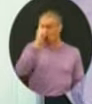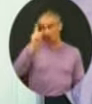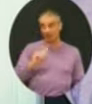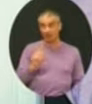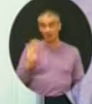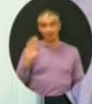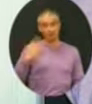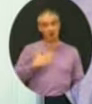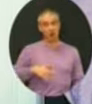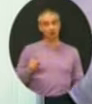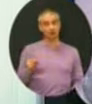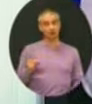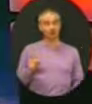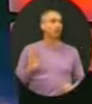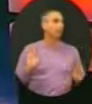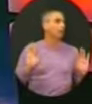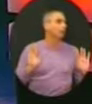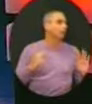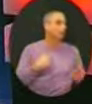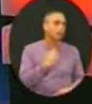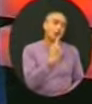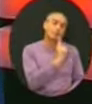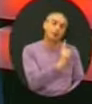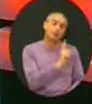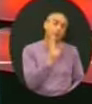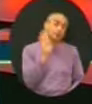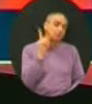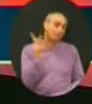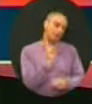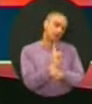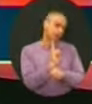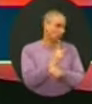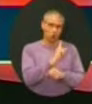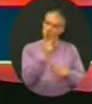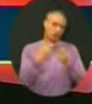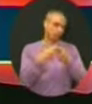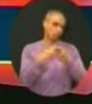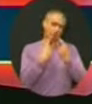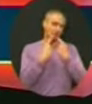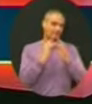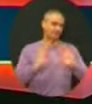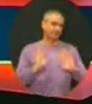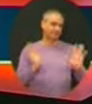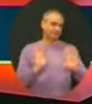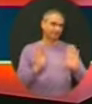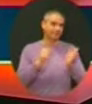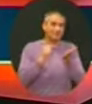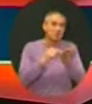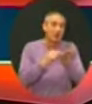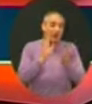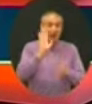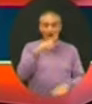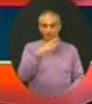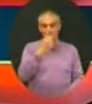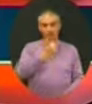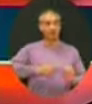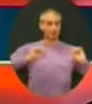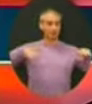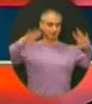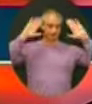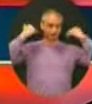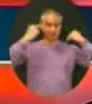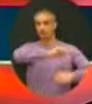אבל שנתניהו רוצה משהו אמיתי. אני רק אמרתי שנתניהו הוא כנראה לא הפרטנר. כי גם ראש נשיא